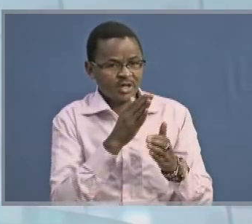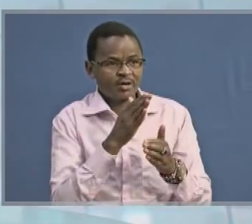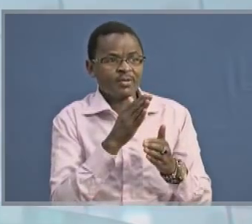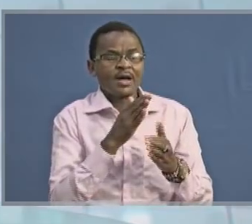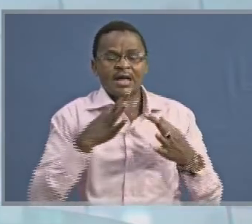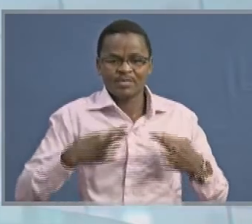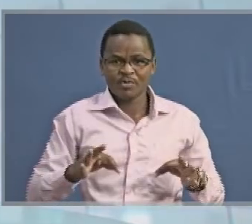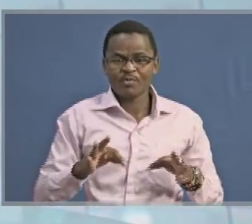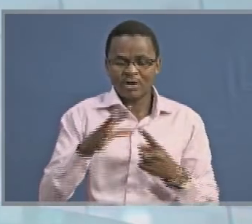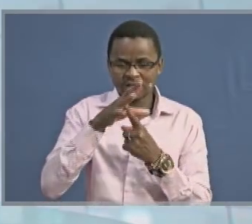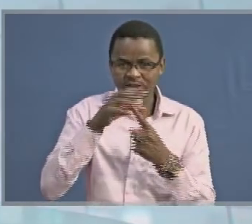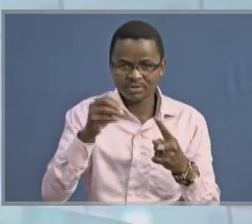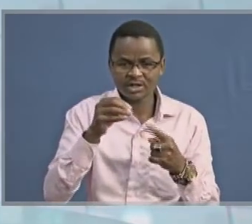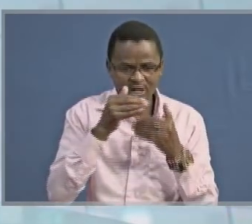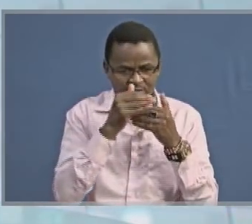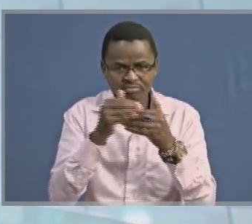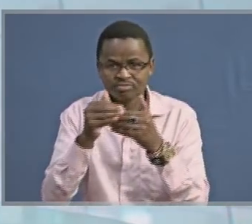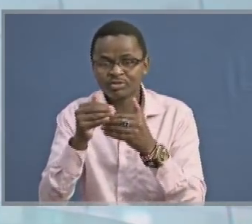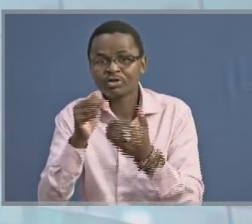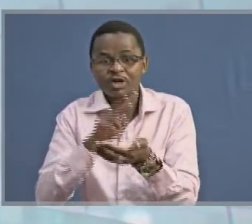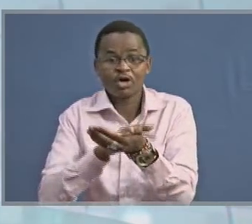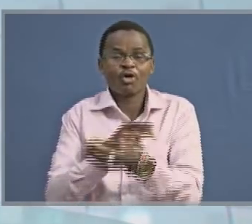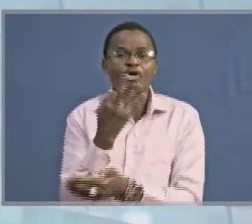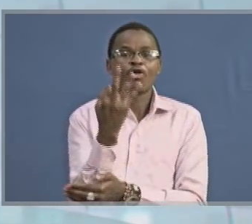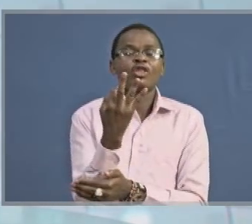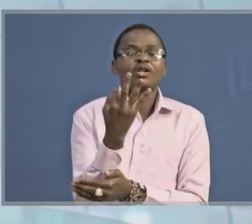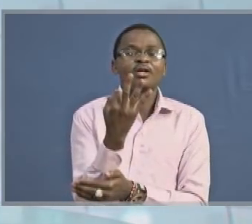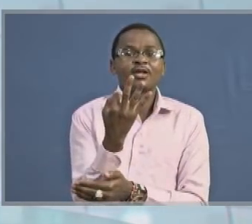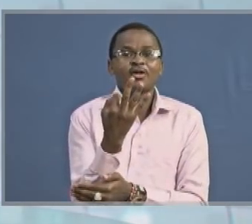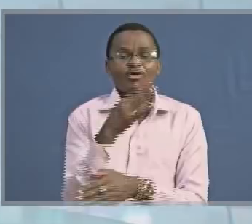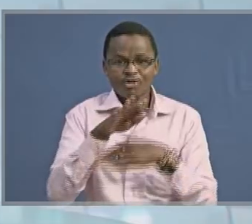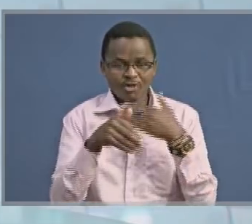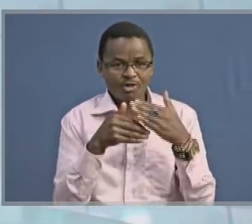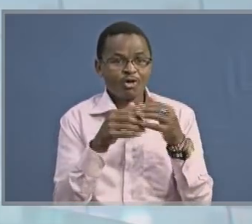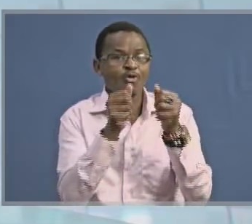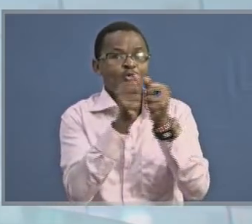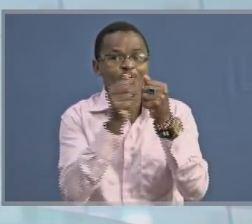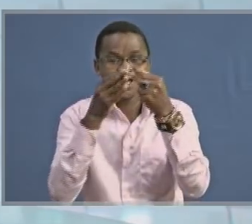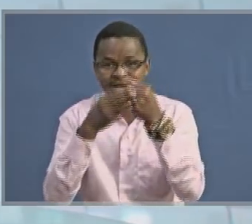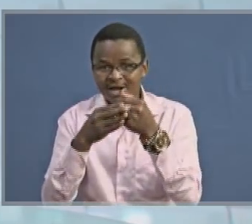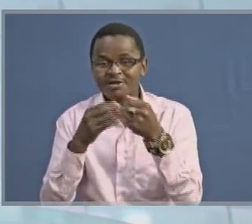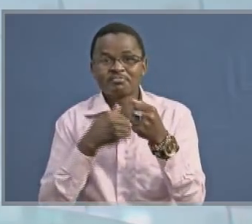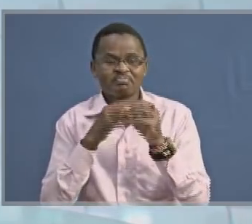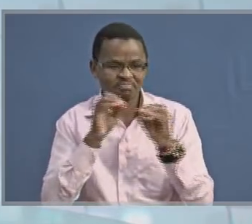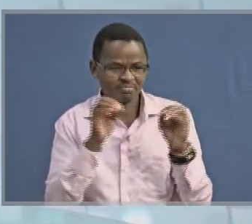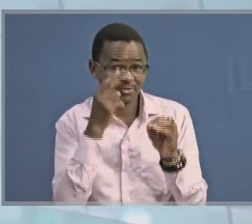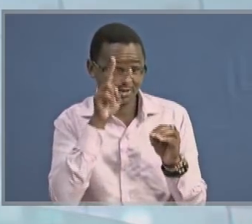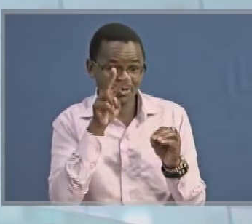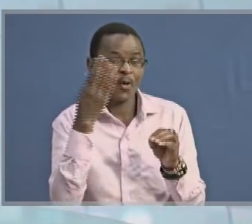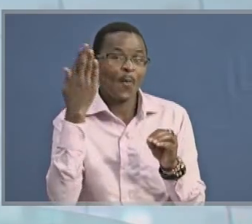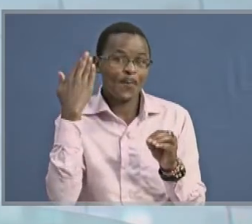amevalia mavazi maalum na kuandamana na kondoo watatu, yote 9. 10 ni kwamba hastahili kutazama